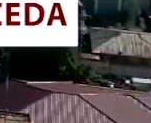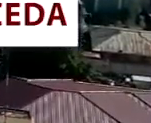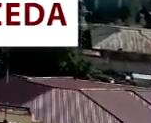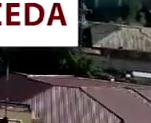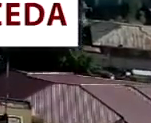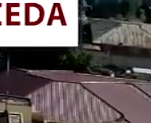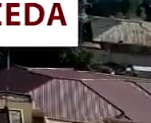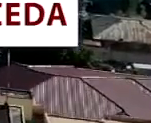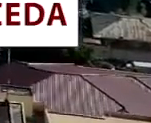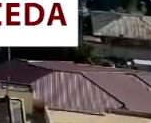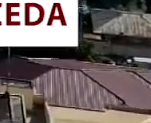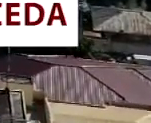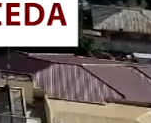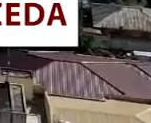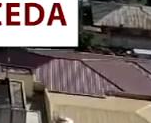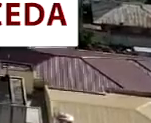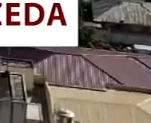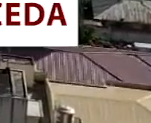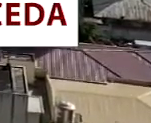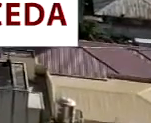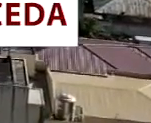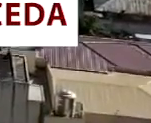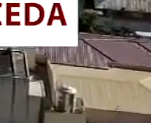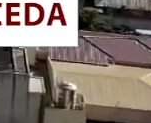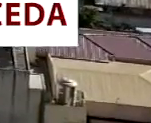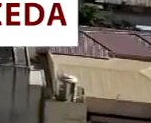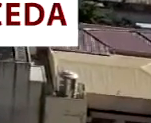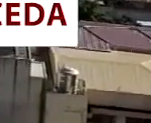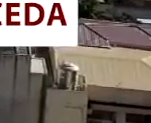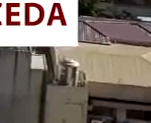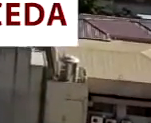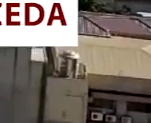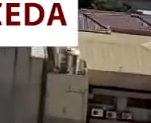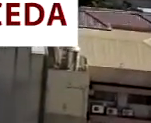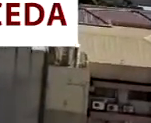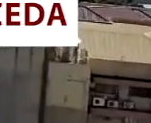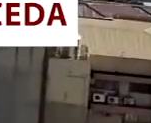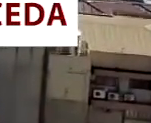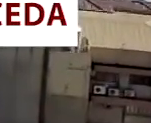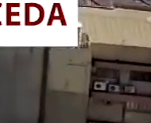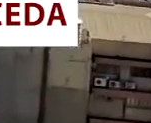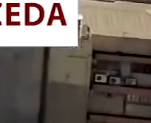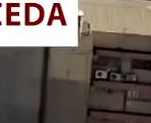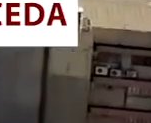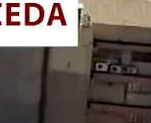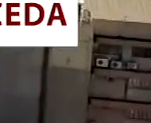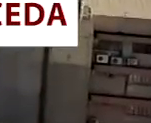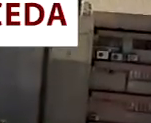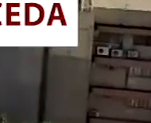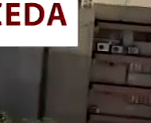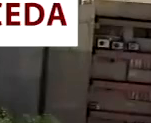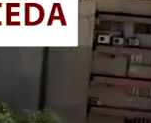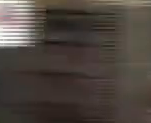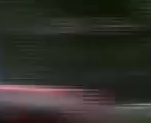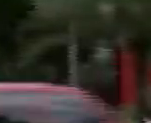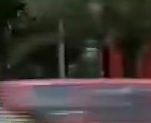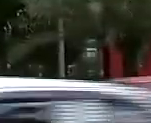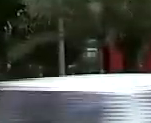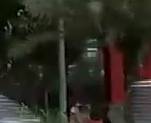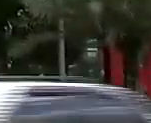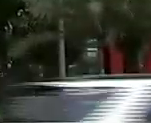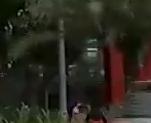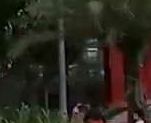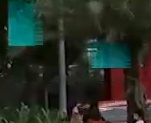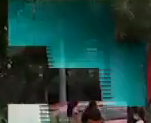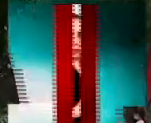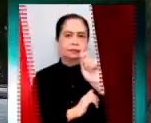dahil patuloy pa raw na magtataas ng interest rate ng Amerika hanggang makamit ang target nilang inflation rate. Sa